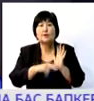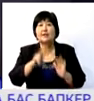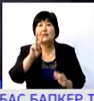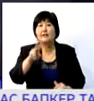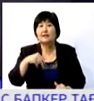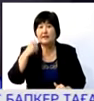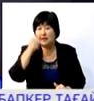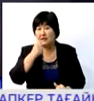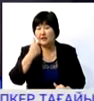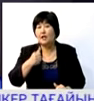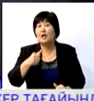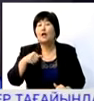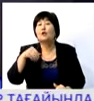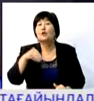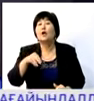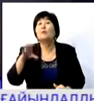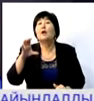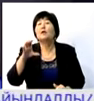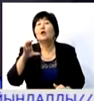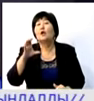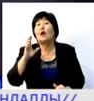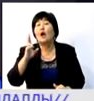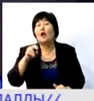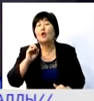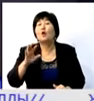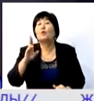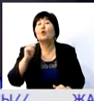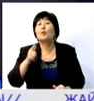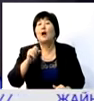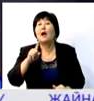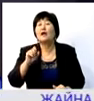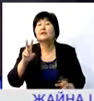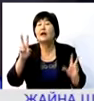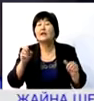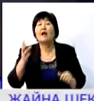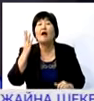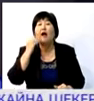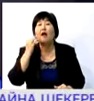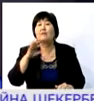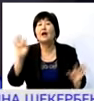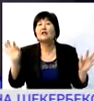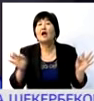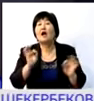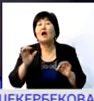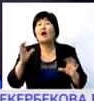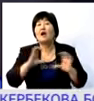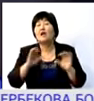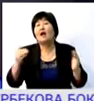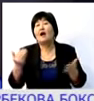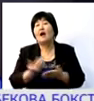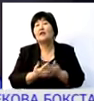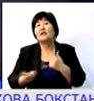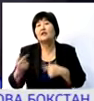1982 жылы Мүлкаман Сүлейменұлы Қалауов Құрманғазы атындағы Алматы консерваториясына қайта жұмысқа